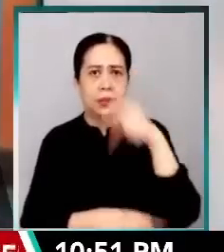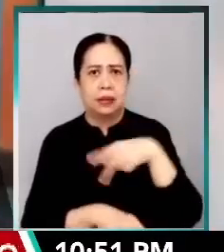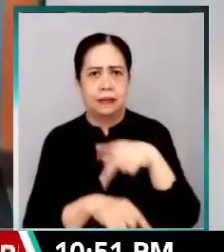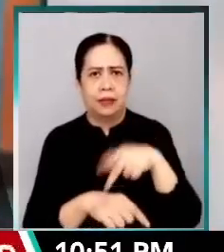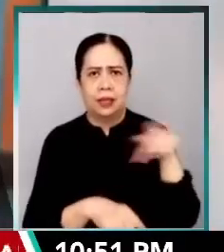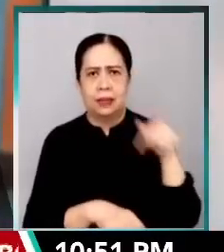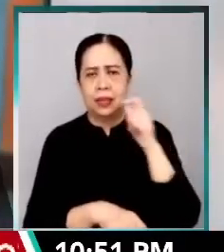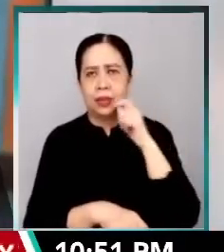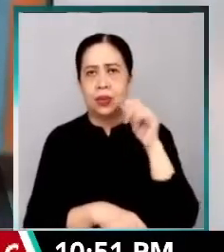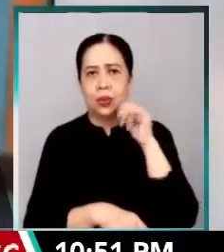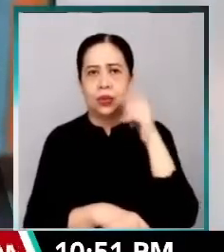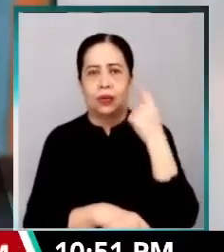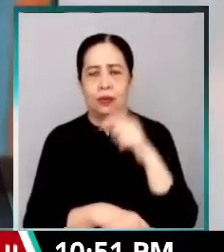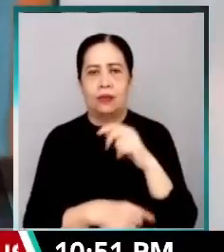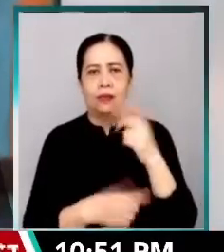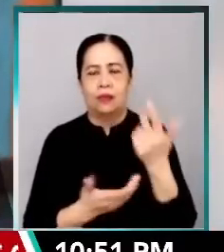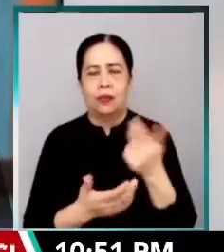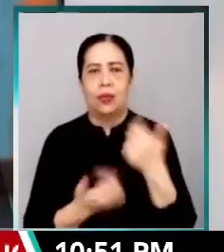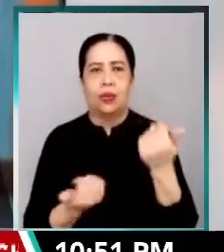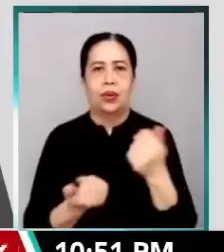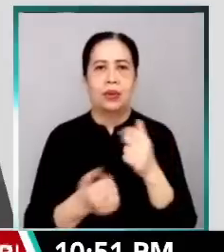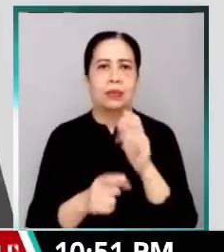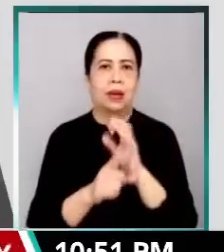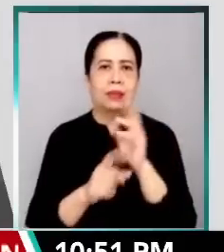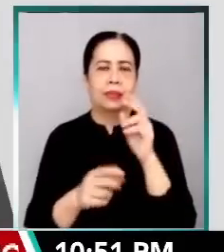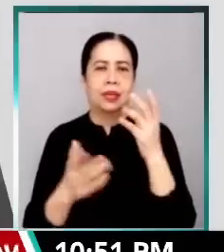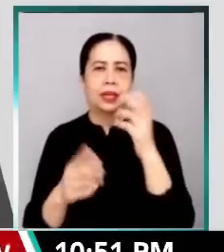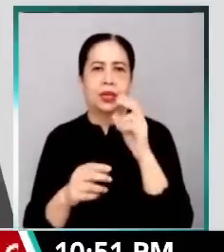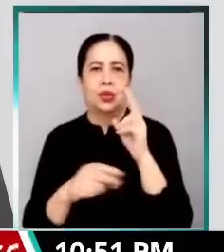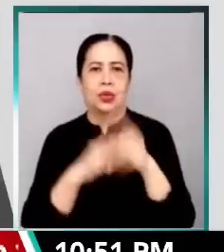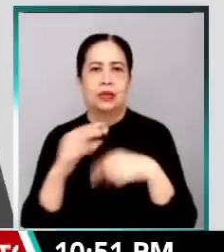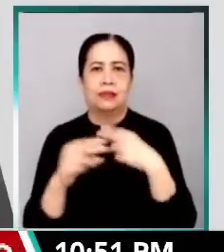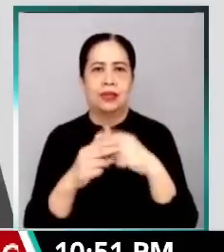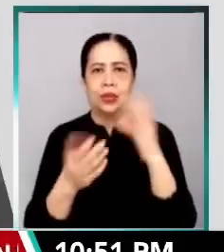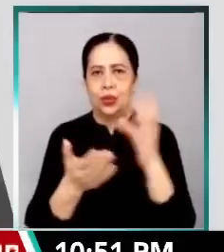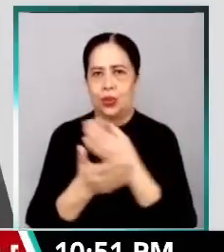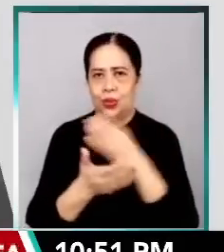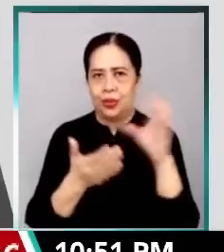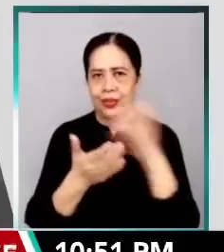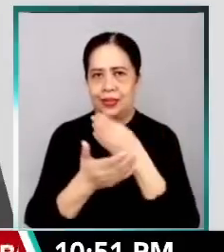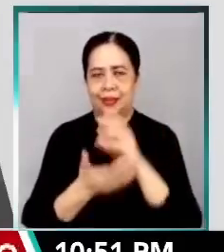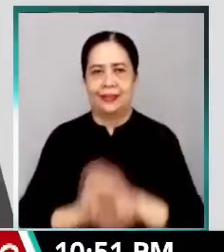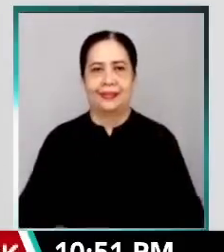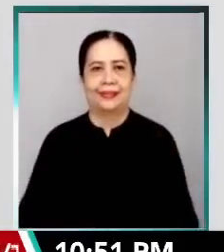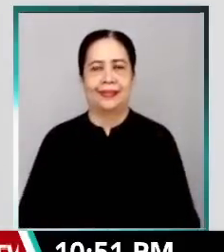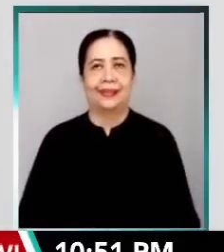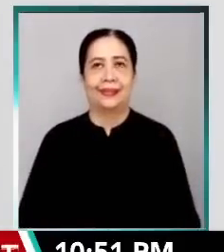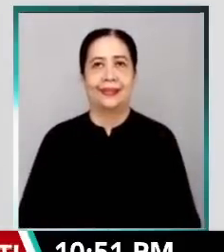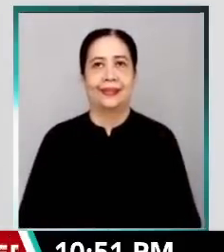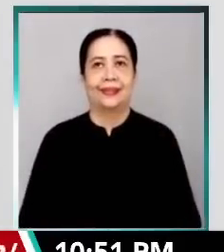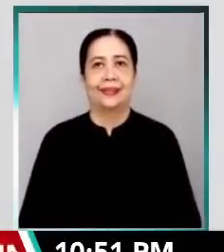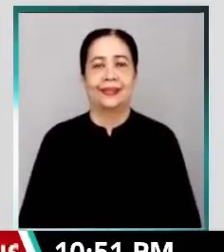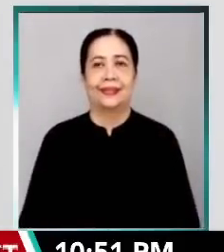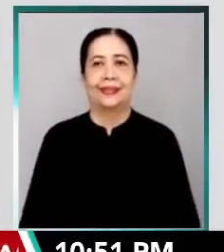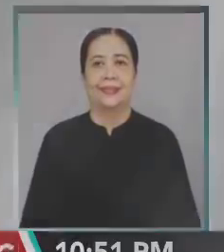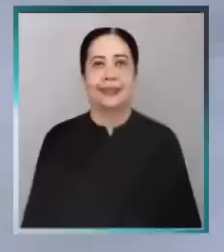sa K-verse The Ultimate Pop Universe concert. Katatibayan nagbabalita para sa GMA Integrated